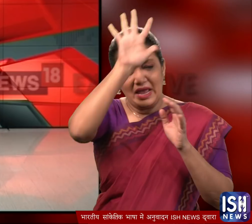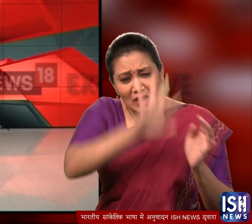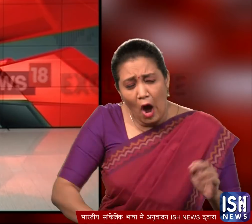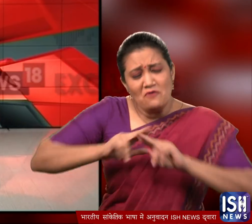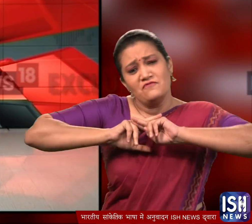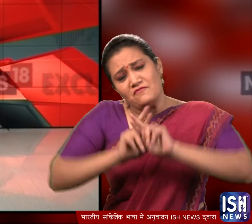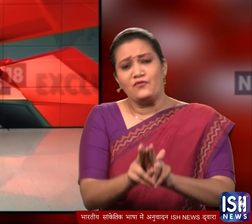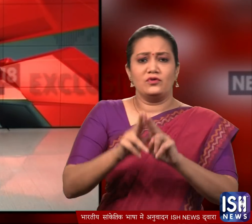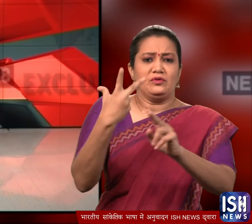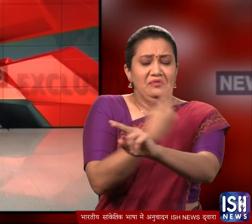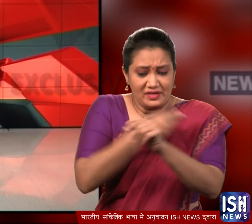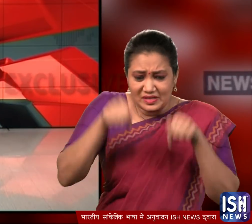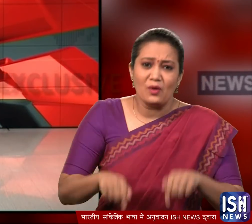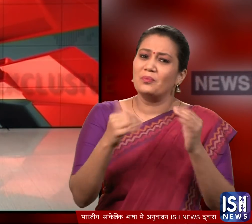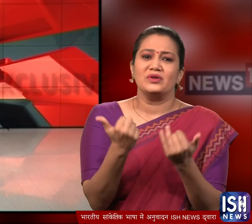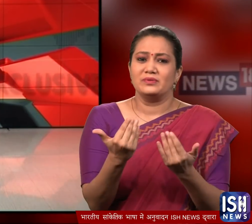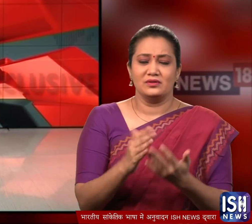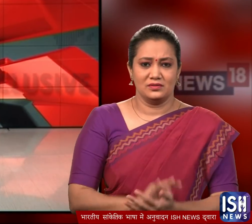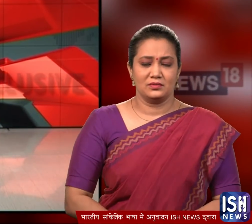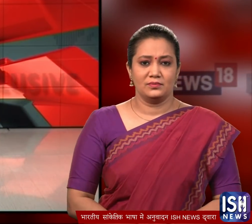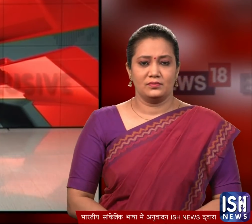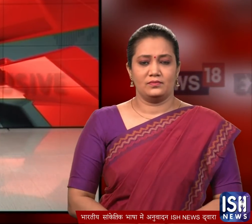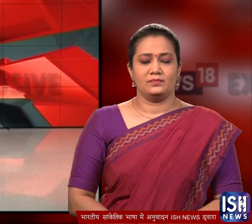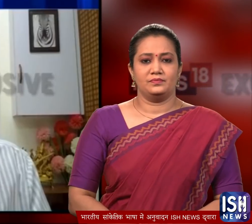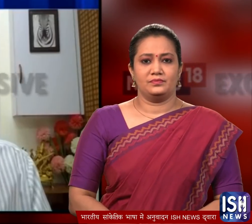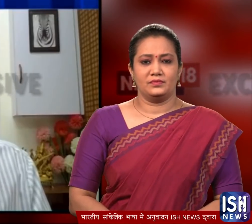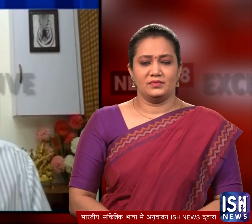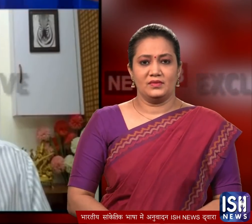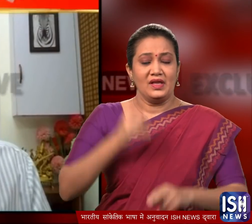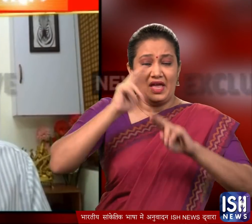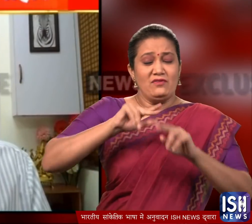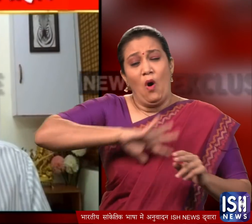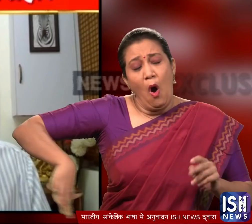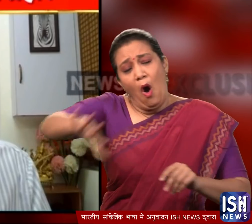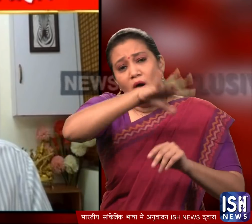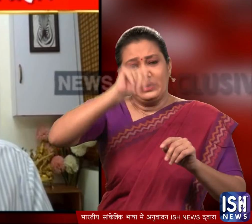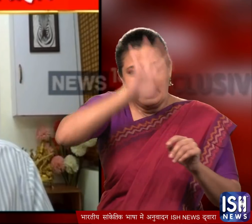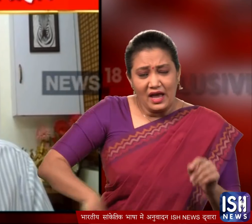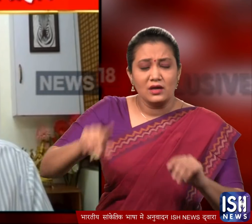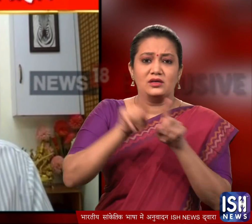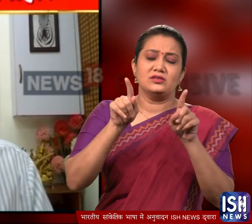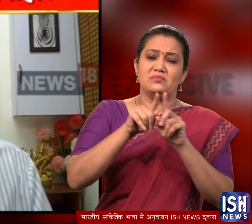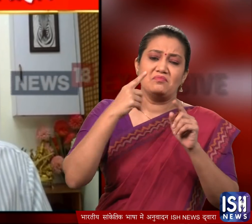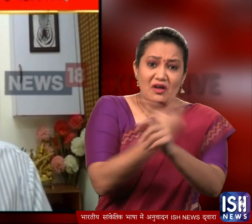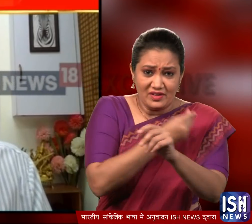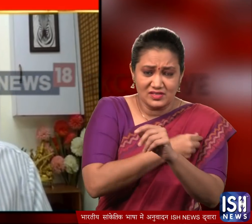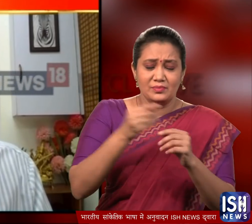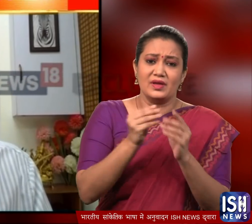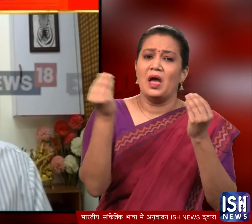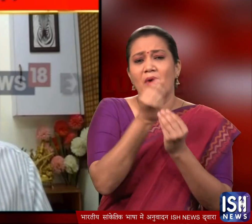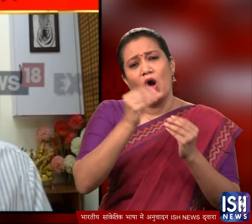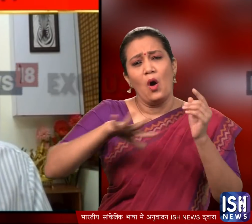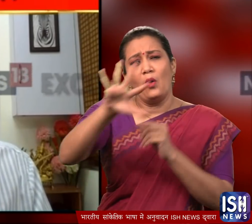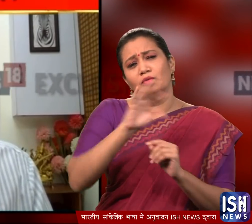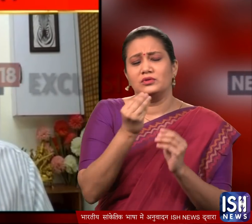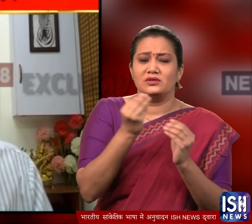देश भर के सभी लोगों को वैक्सीन लगाना अभी संभव नहीं है। If you were to vaccinate everyone over the age of 18 years old,